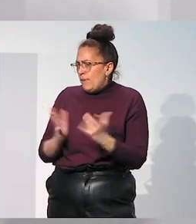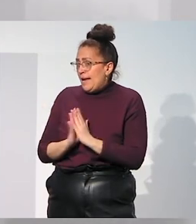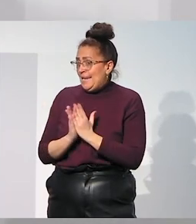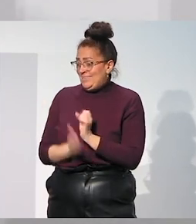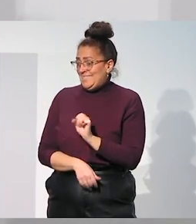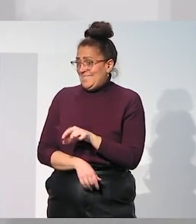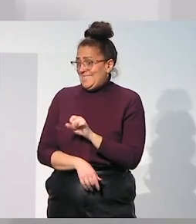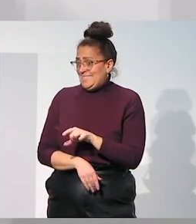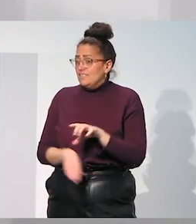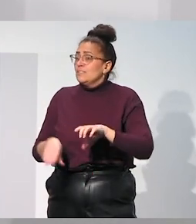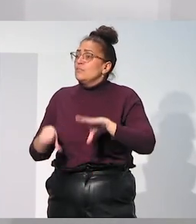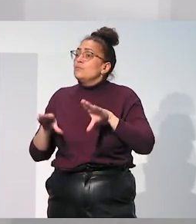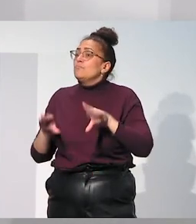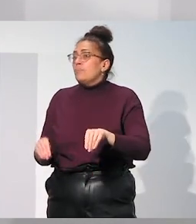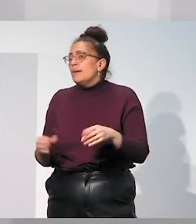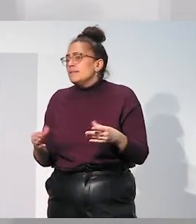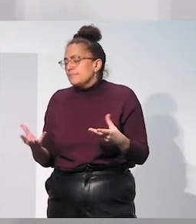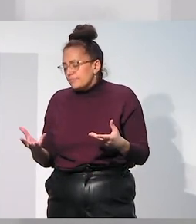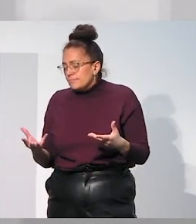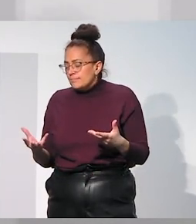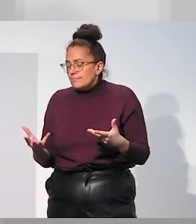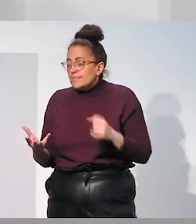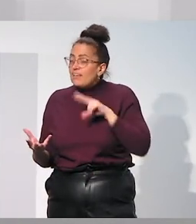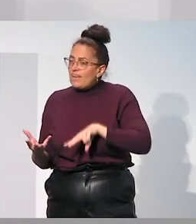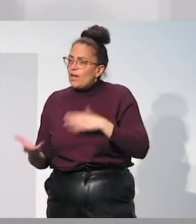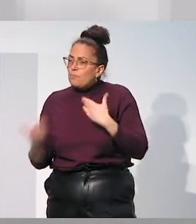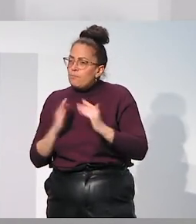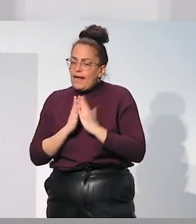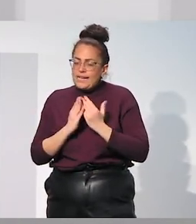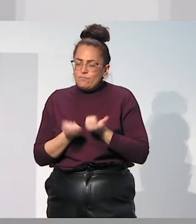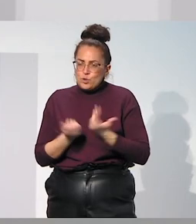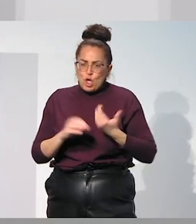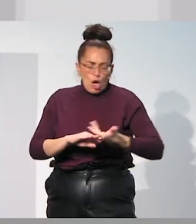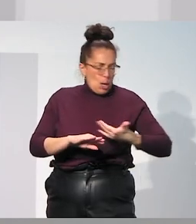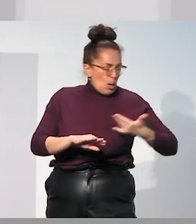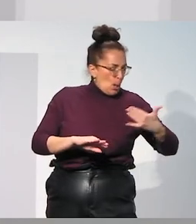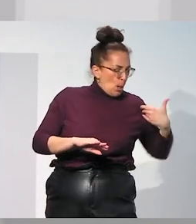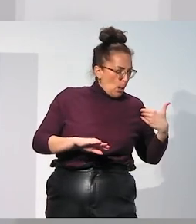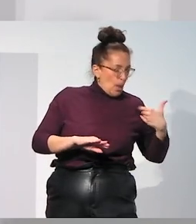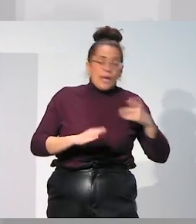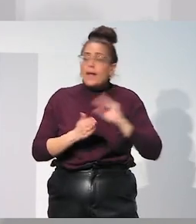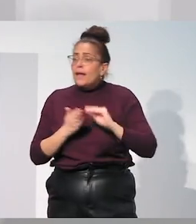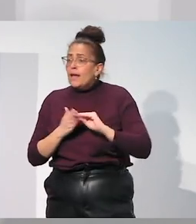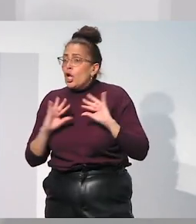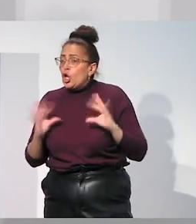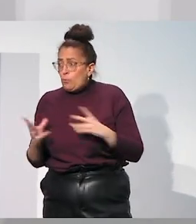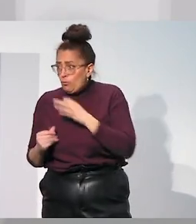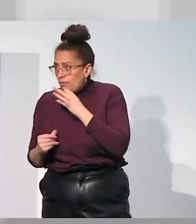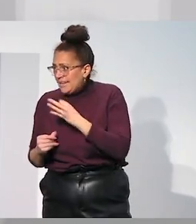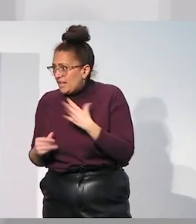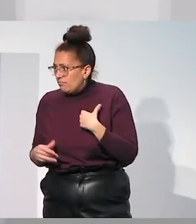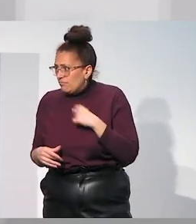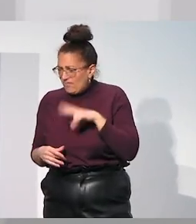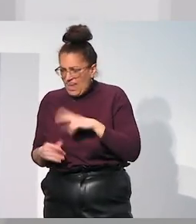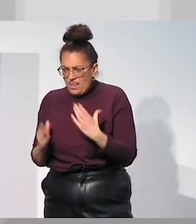il a une place très, très particulière hein, dans tous mes livres, en effet, ne serait-ce que par la façon dont il a été écrit. Je vous ai dit que je l'ai écrit en... Donc,